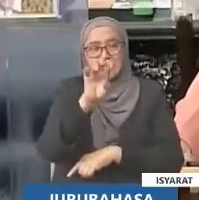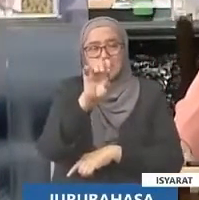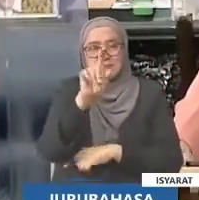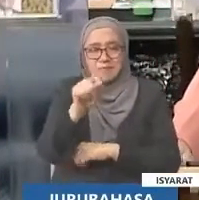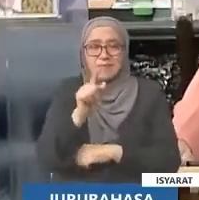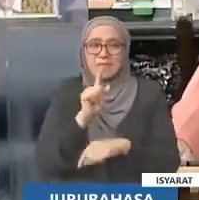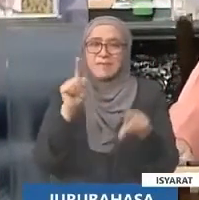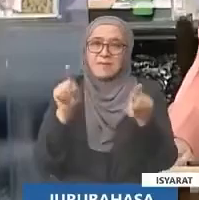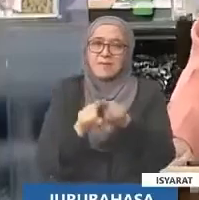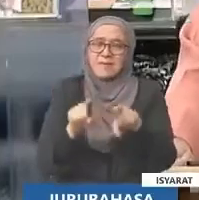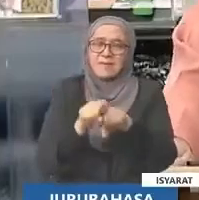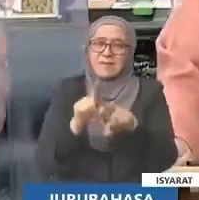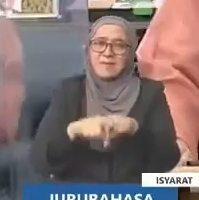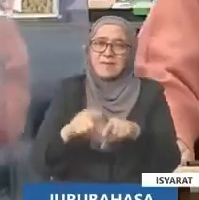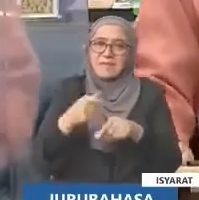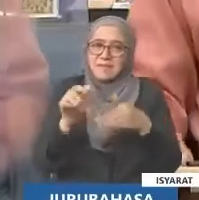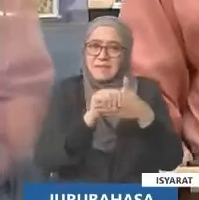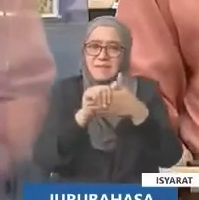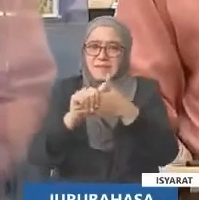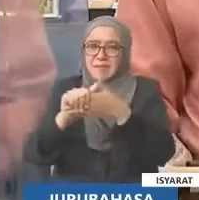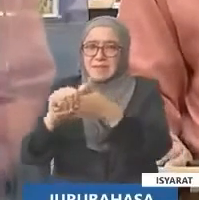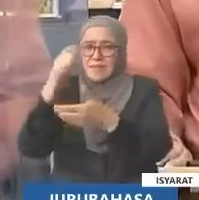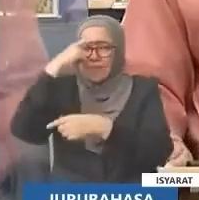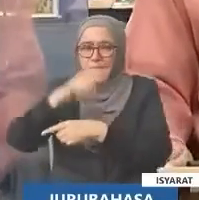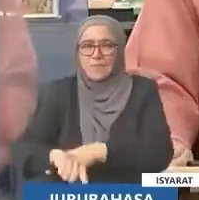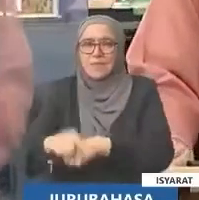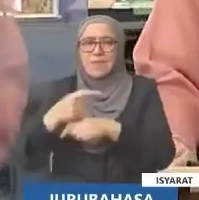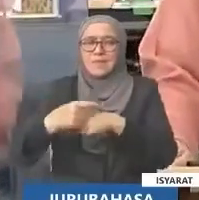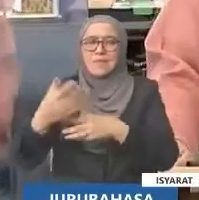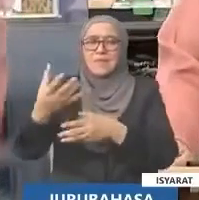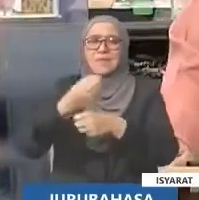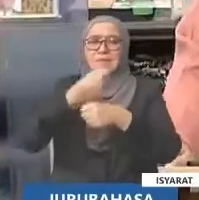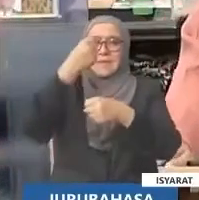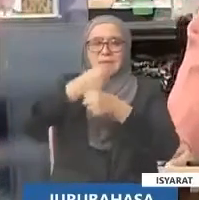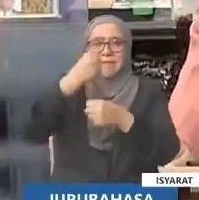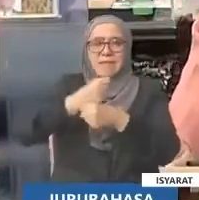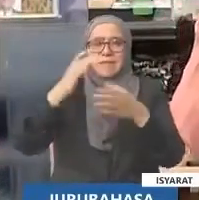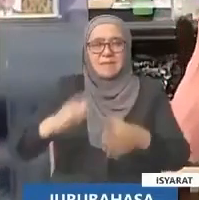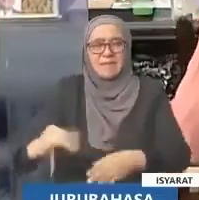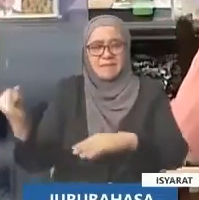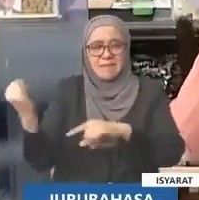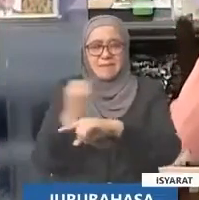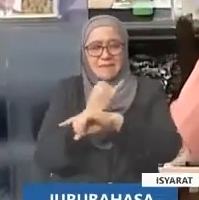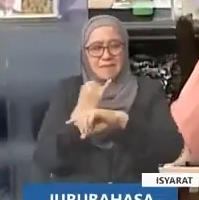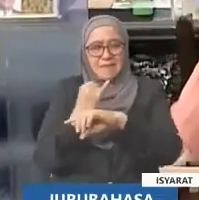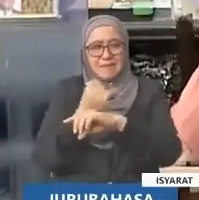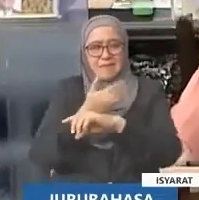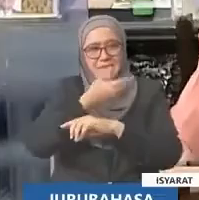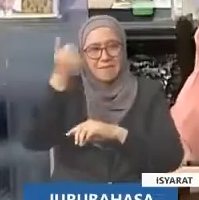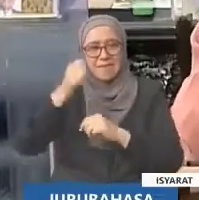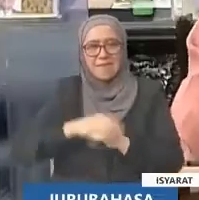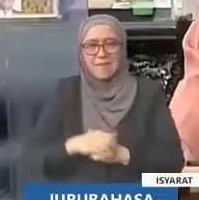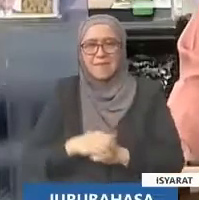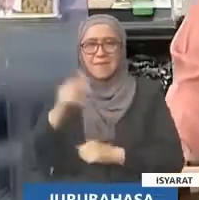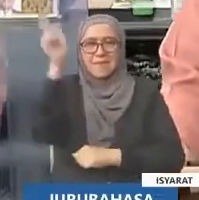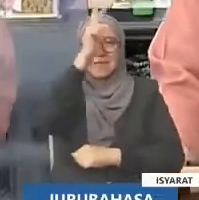memenuhi permintaan pekerja oleh industri kita dengan lebih baik. Bagi memperkasa bidang TVET, kerajaan